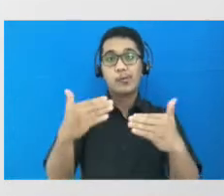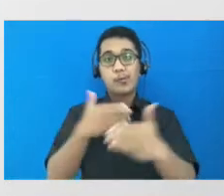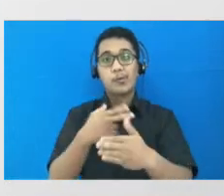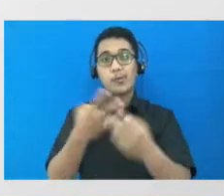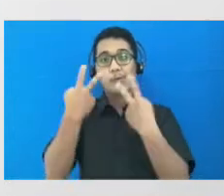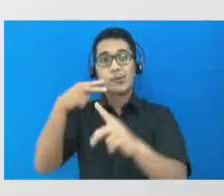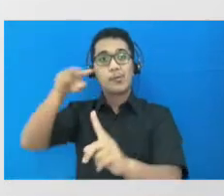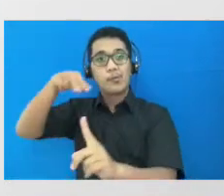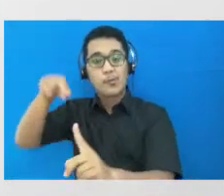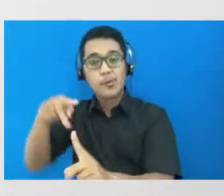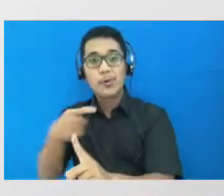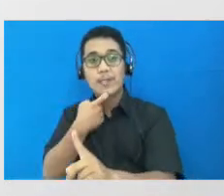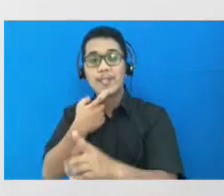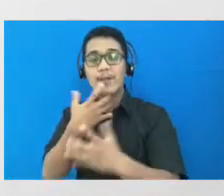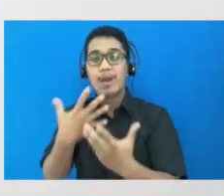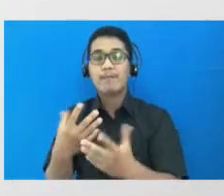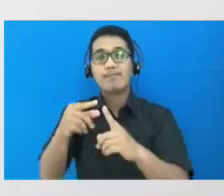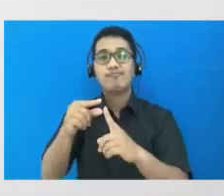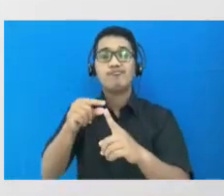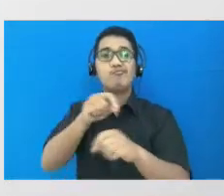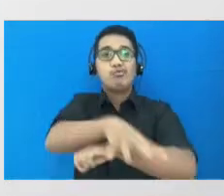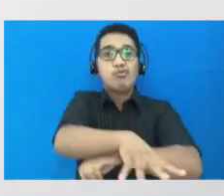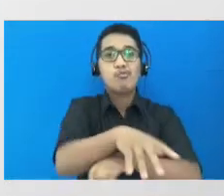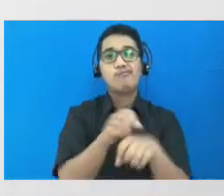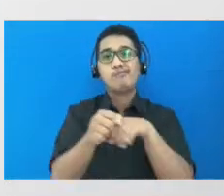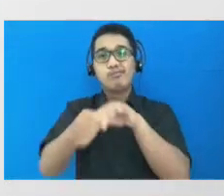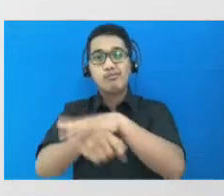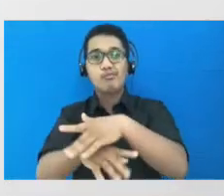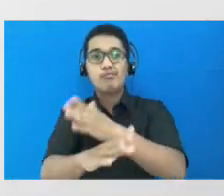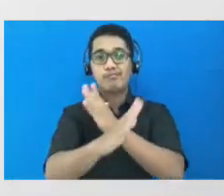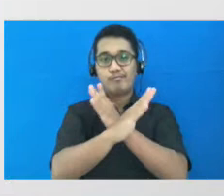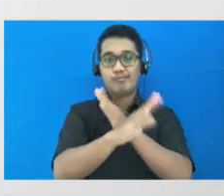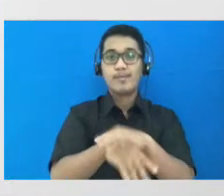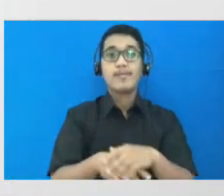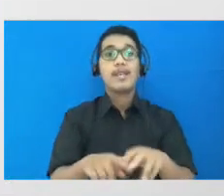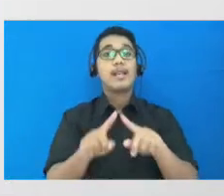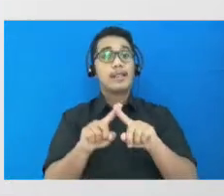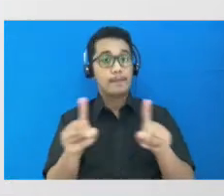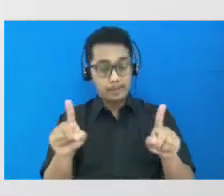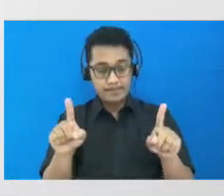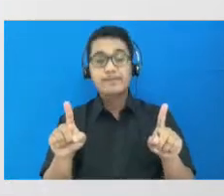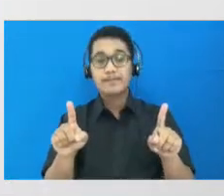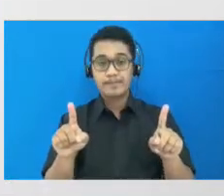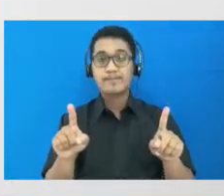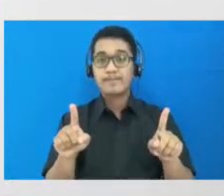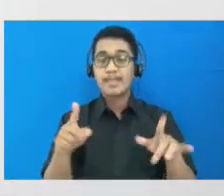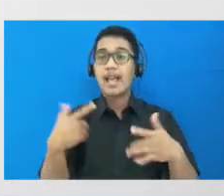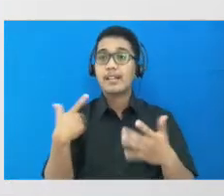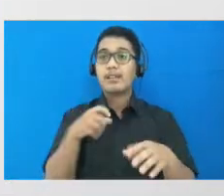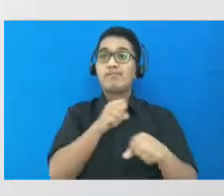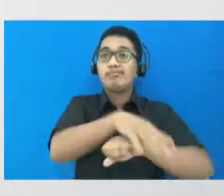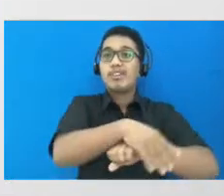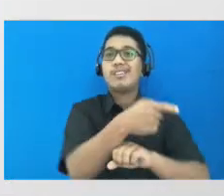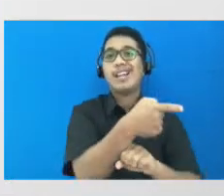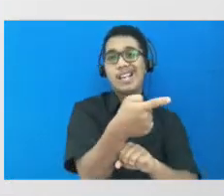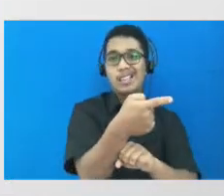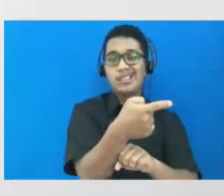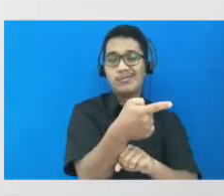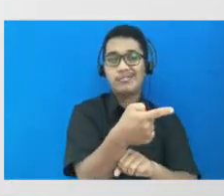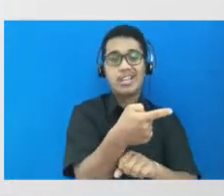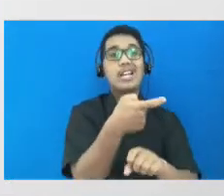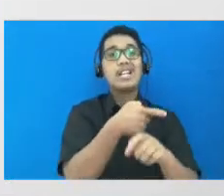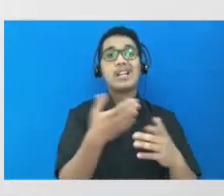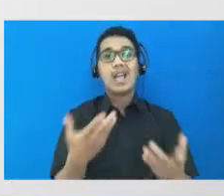terpantau dalam kaitan pembatasan penyebaran virus corona. Nah, tapi tidak bisa dipungkiri juga nih sejumlah dampak negatif dari